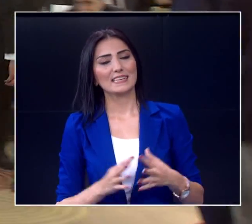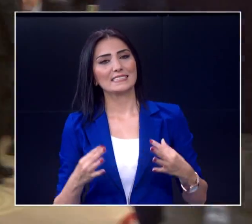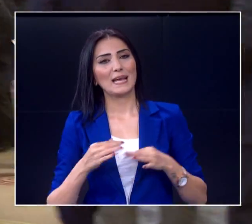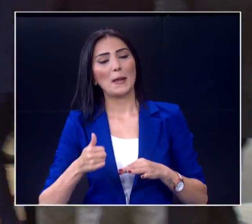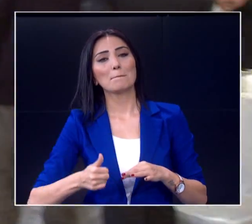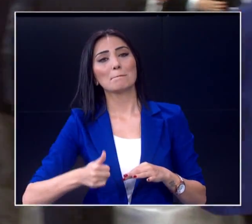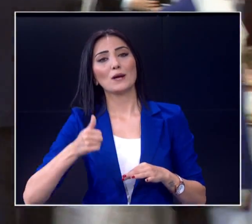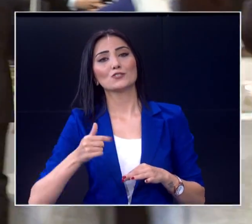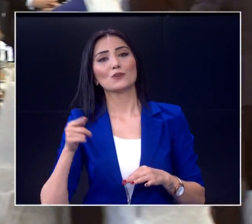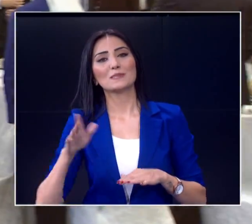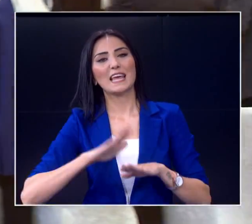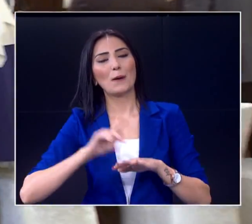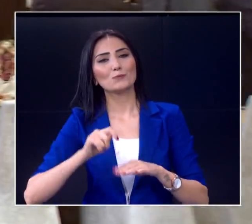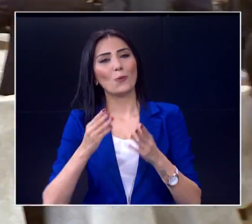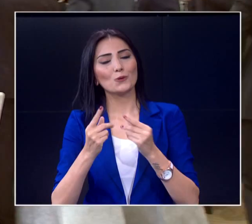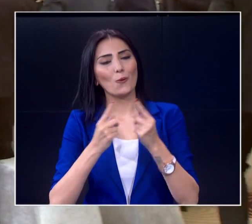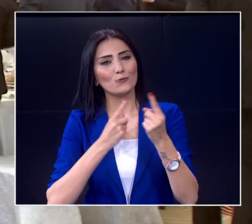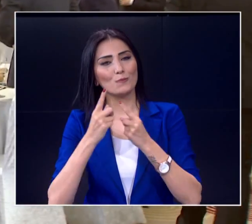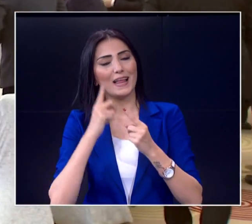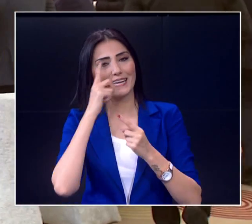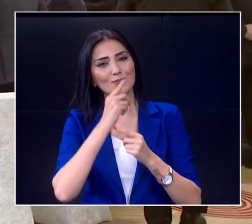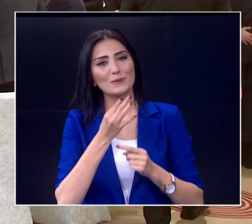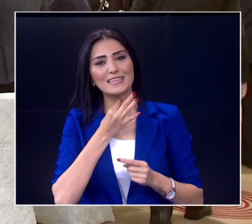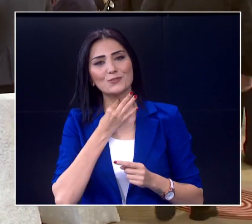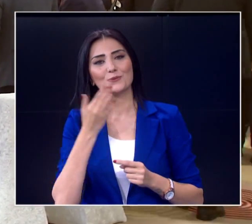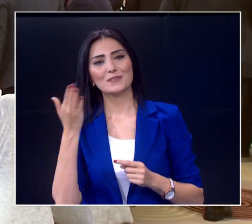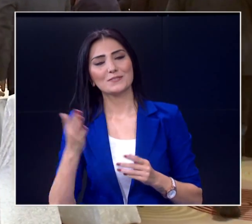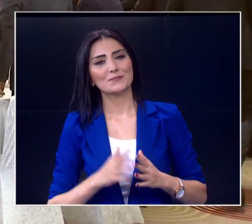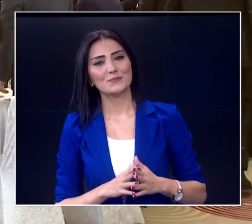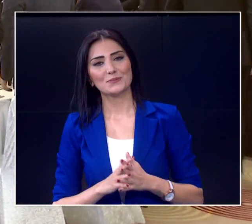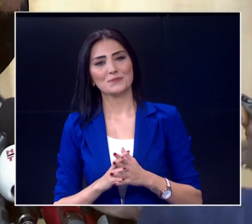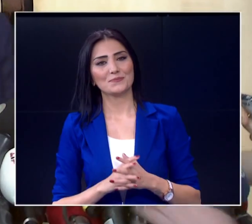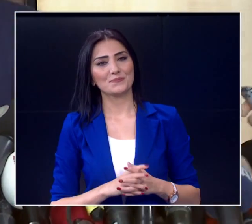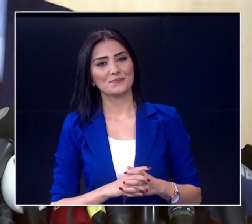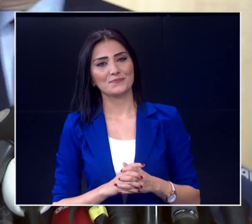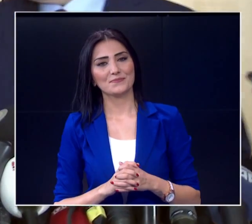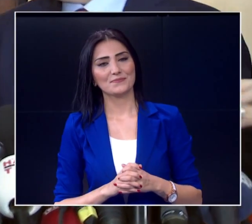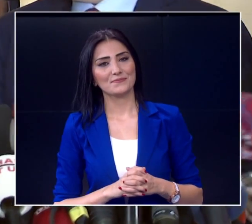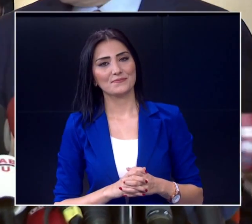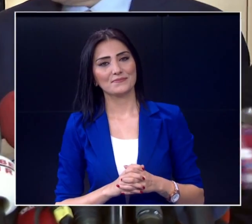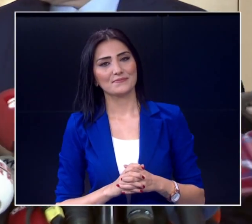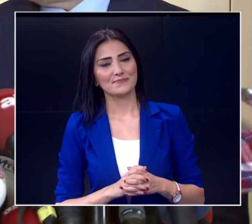Saygıdeğer Başbakanımıza yapmış oldukları konuşmalarından dolayı teşekkürlerimizi sunuyoruz. İyi akşamlar. İyi